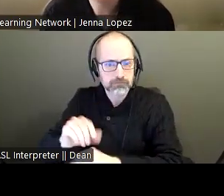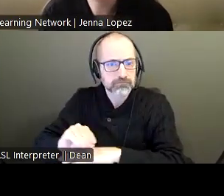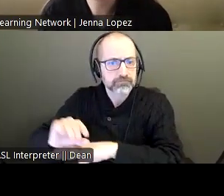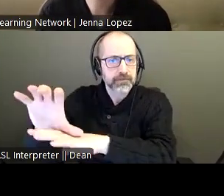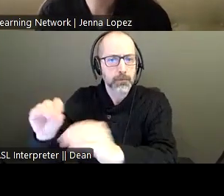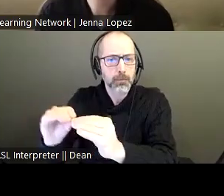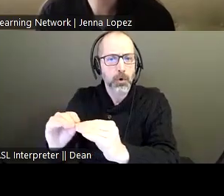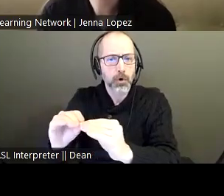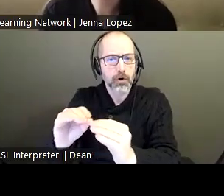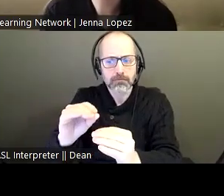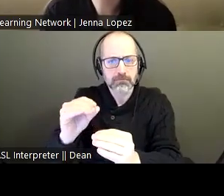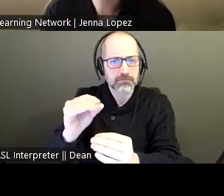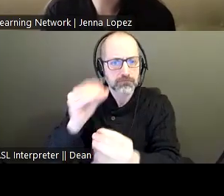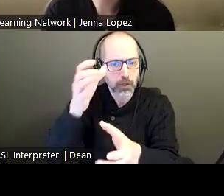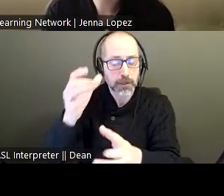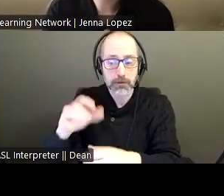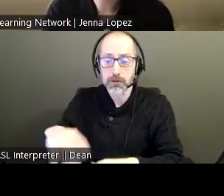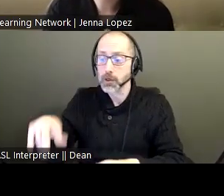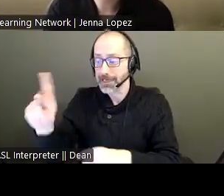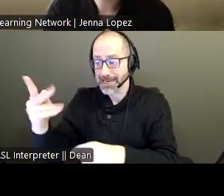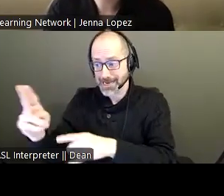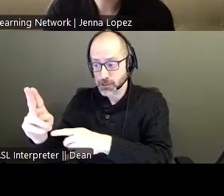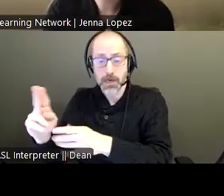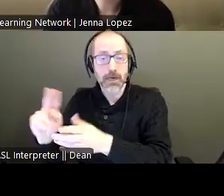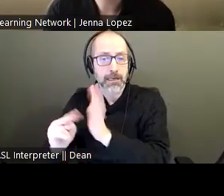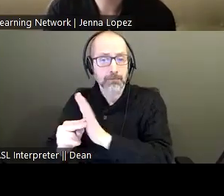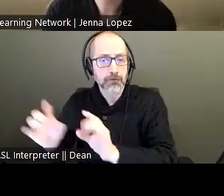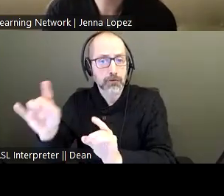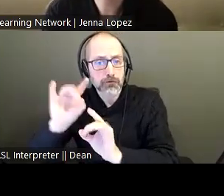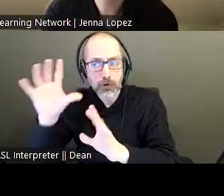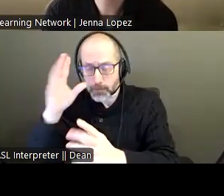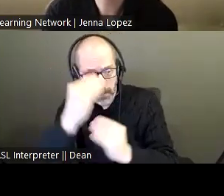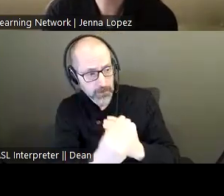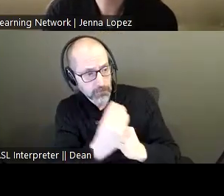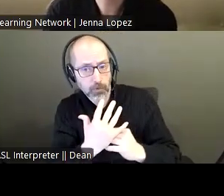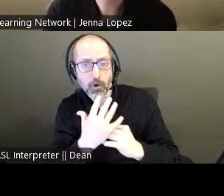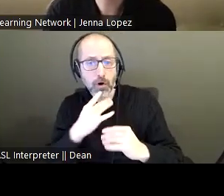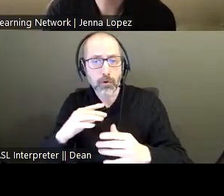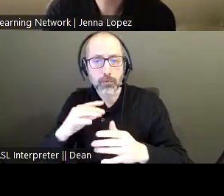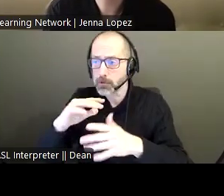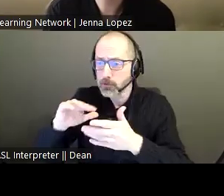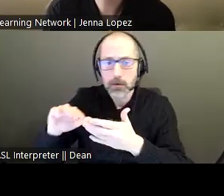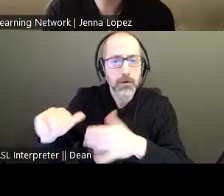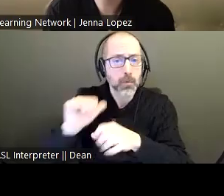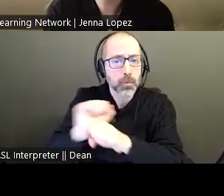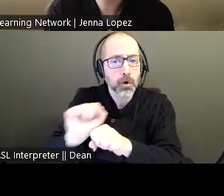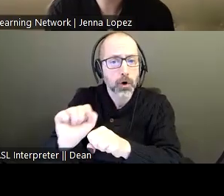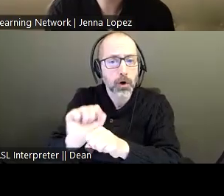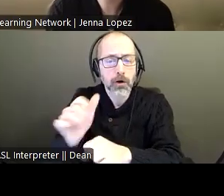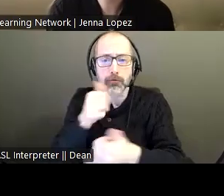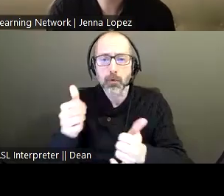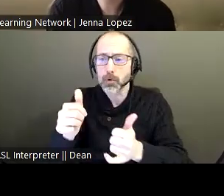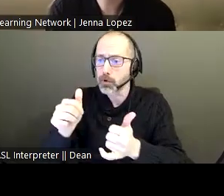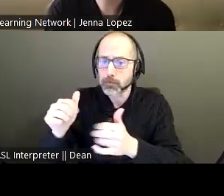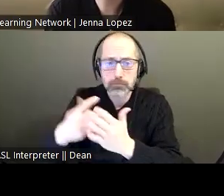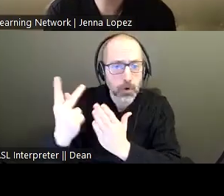la violence fondée sur le sexe. Le Centre des connaissances anime une communauté de pratique tenant compte des traumatismes et de la violence